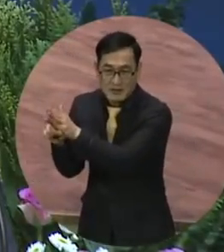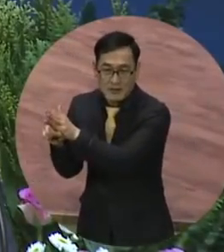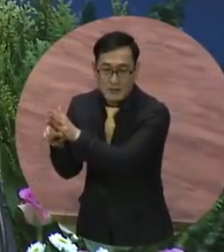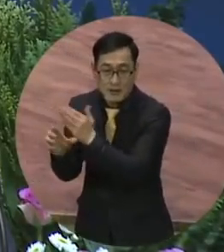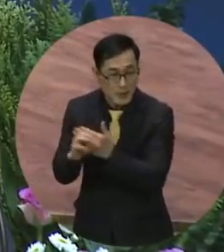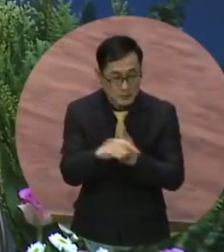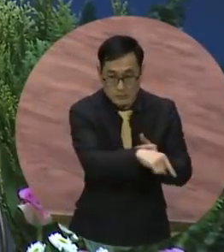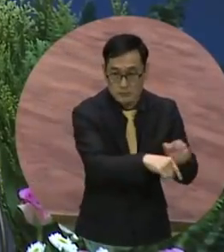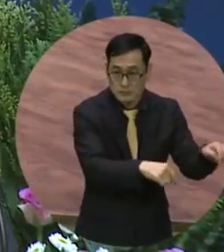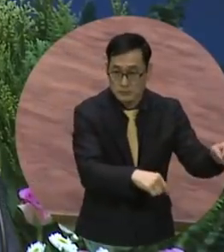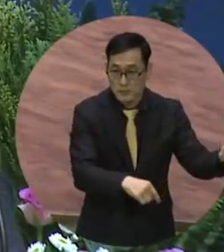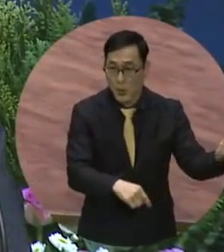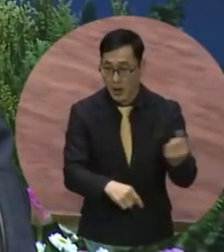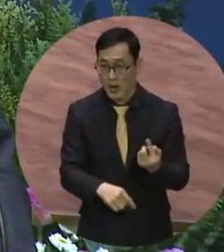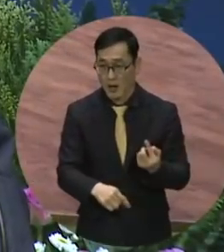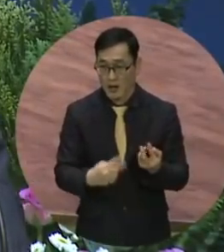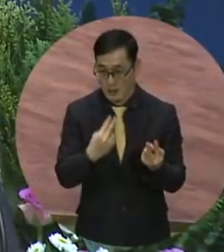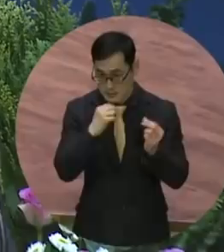것이다.